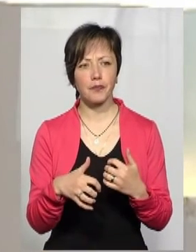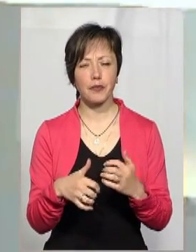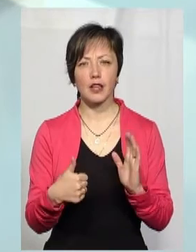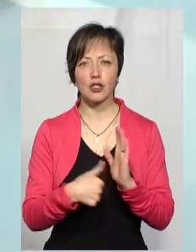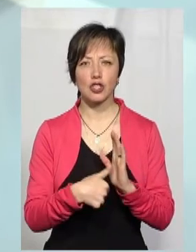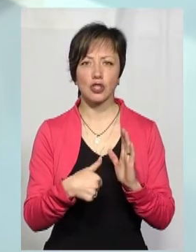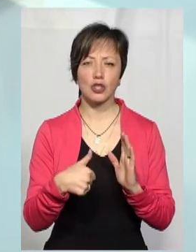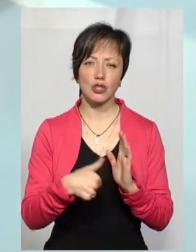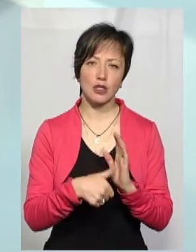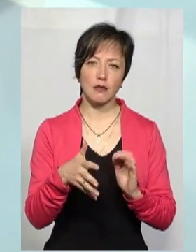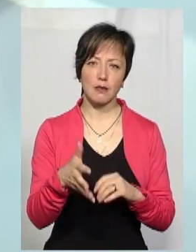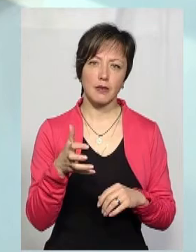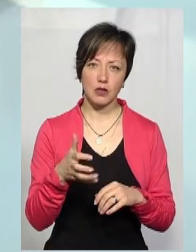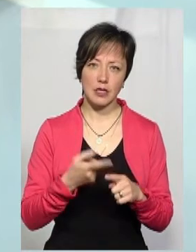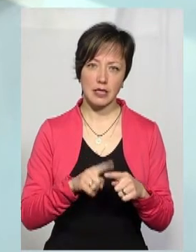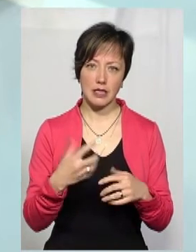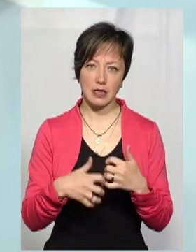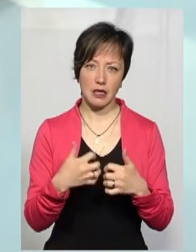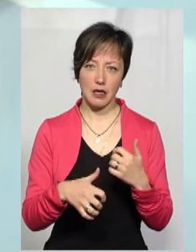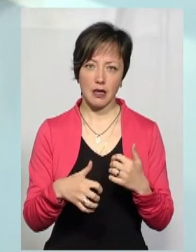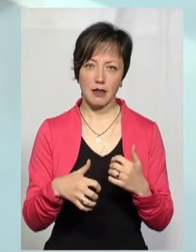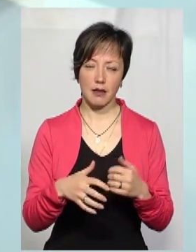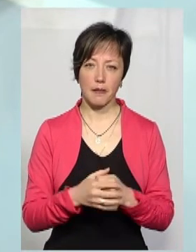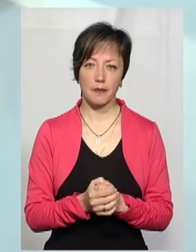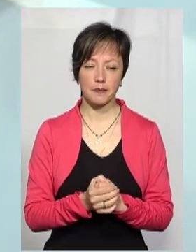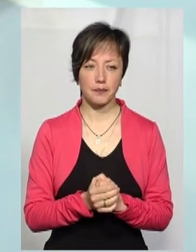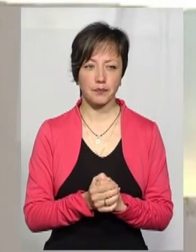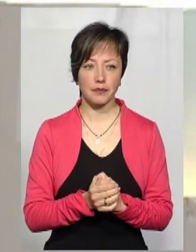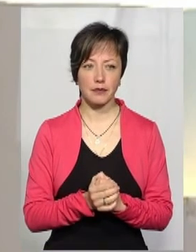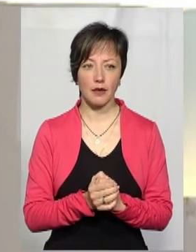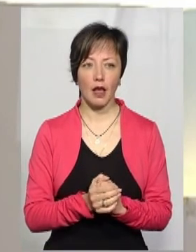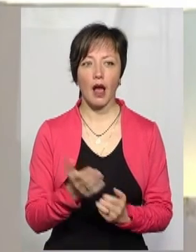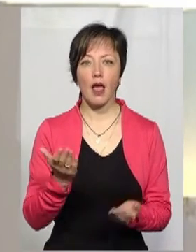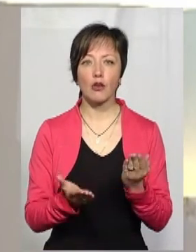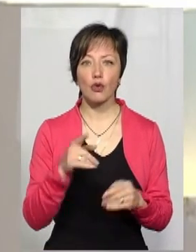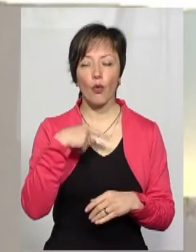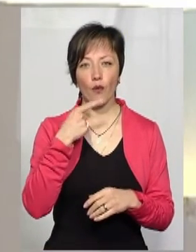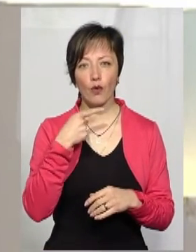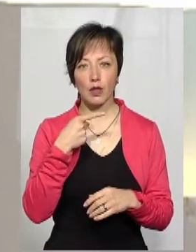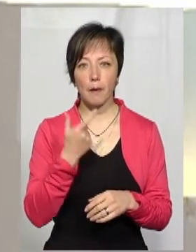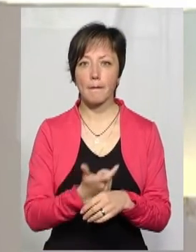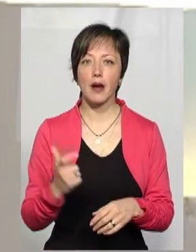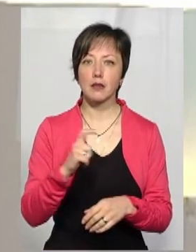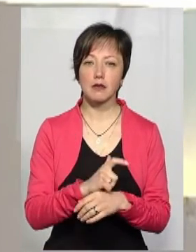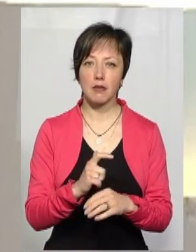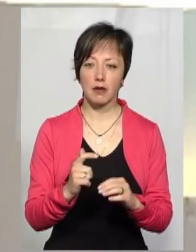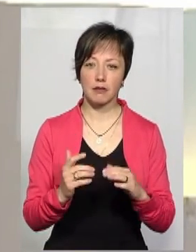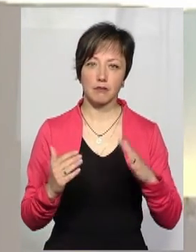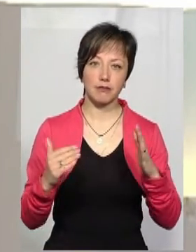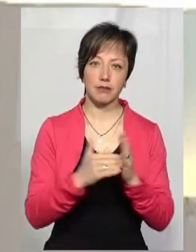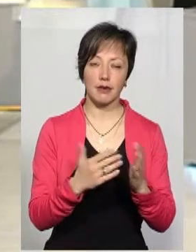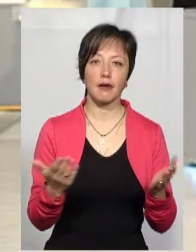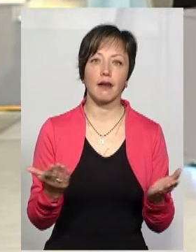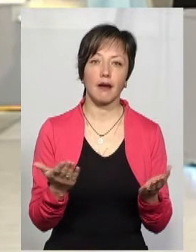Ну, 6-6,5 тисяч. Це середня така? Да, по вакансіях. А якщо говорити максимально, і в